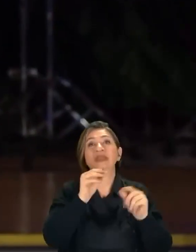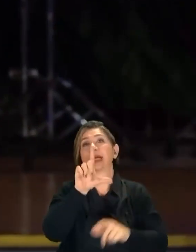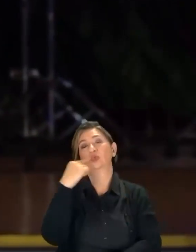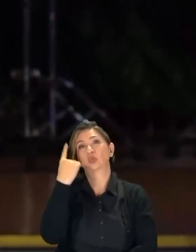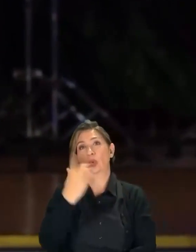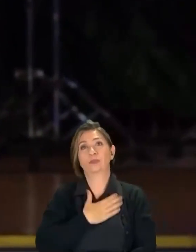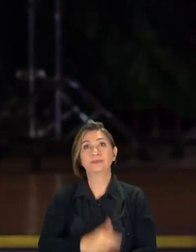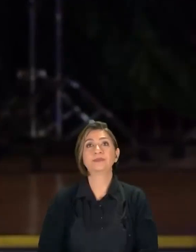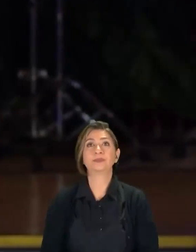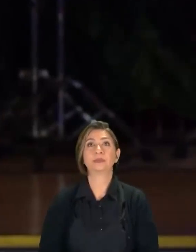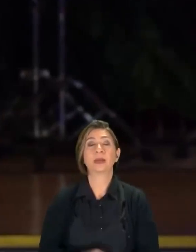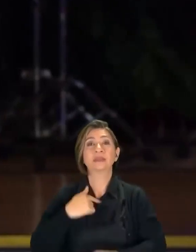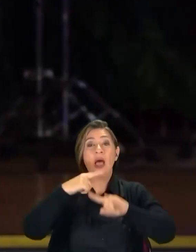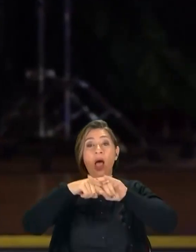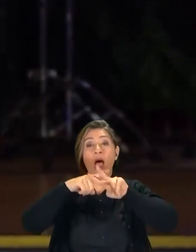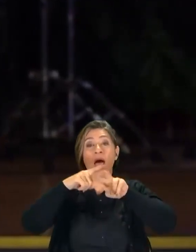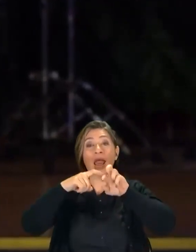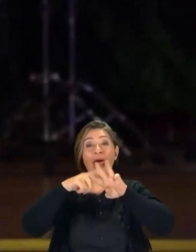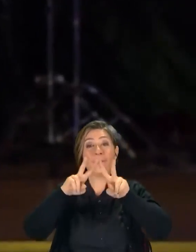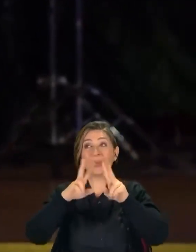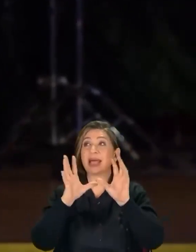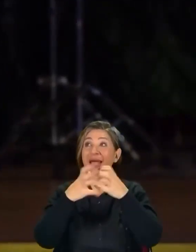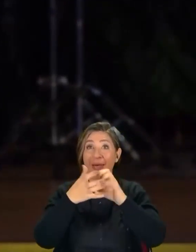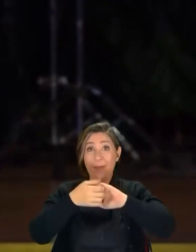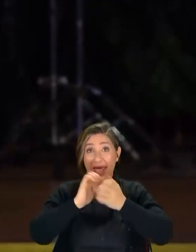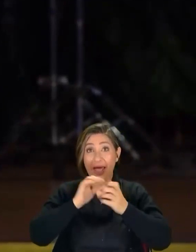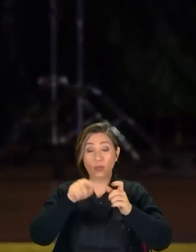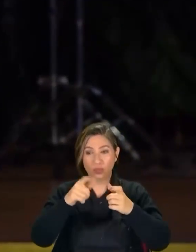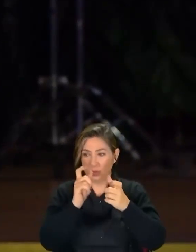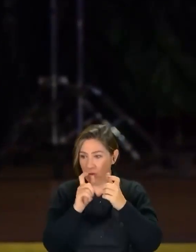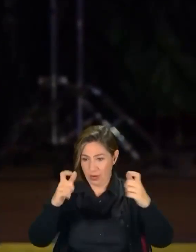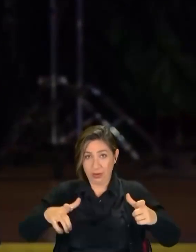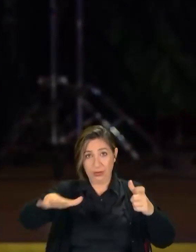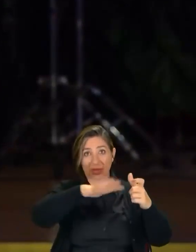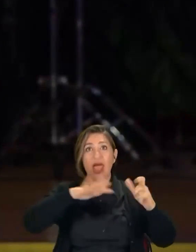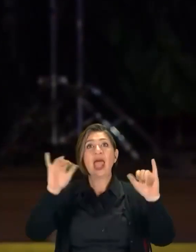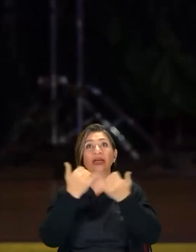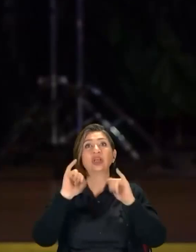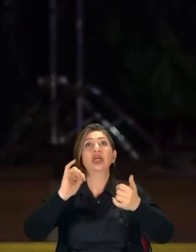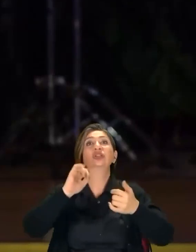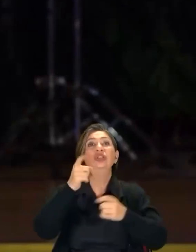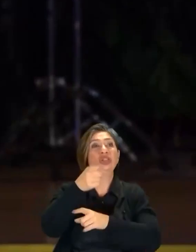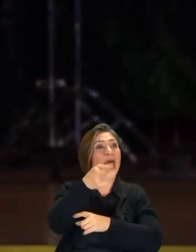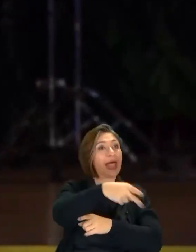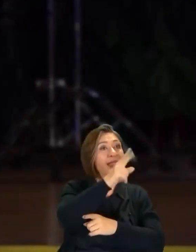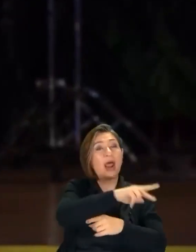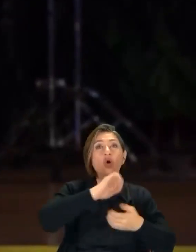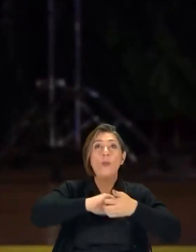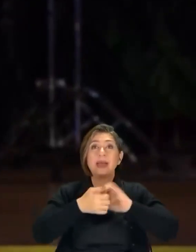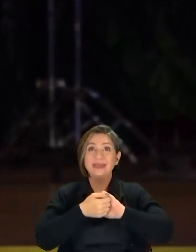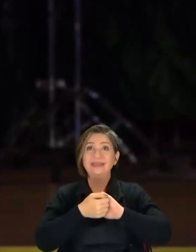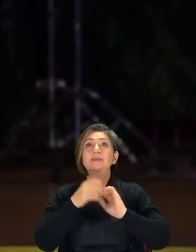biz de eee e Harem Kabare oyunumuzla Bir de burada yine bu kabare'nin içinde işte eğlenceli cinayetler Kumpanyası Eee